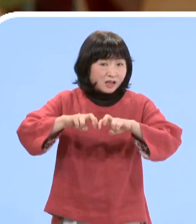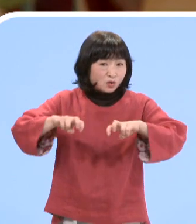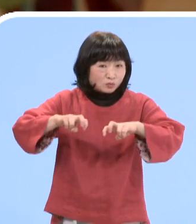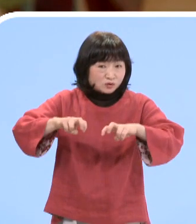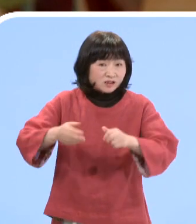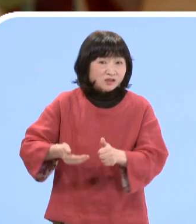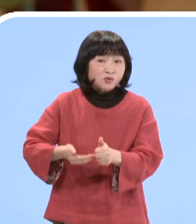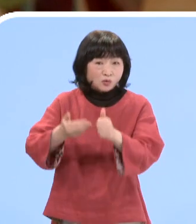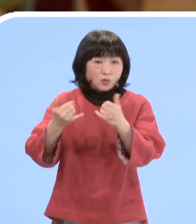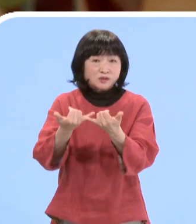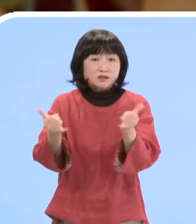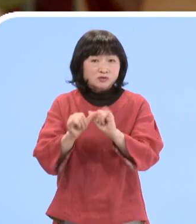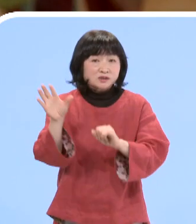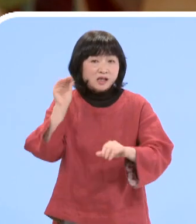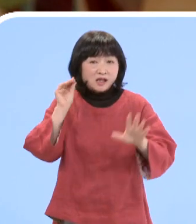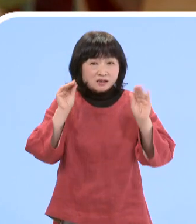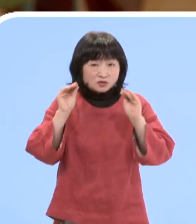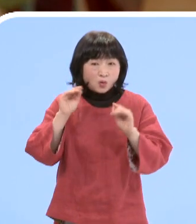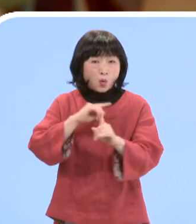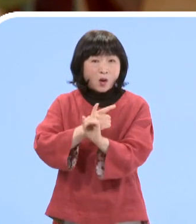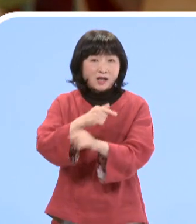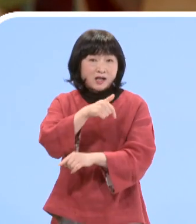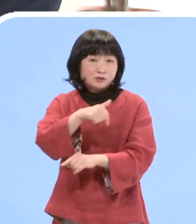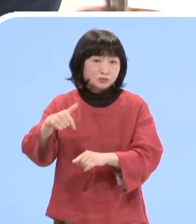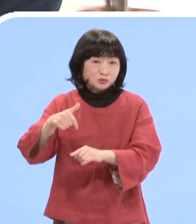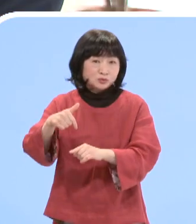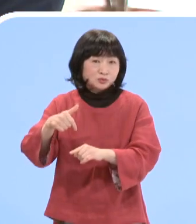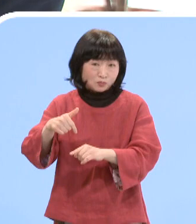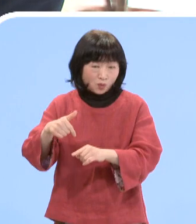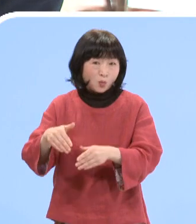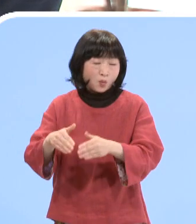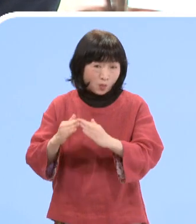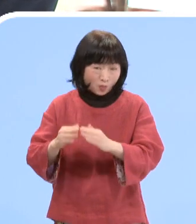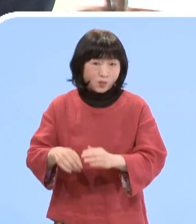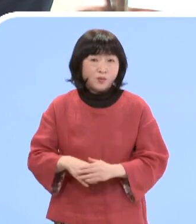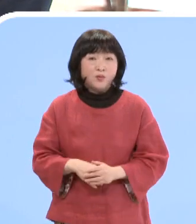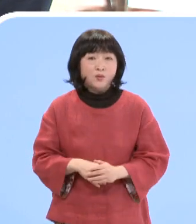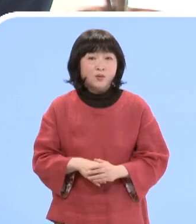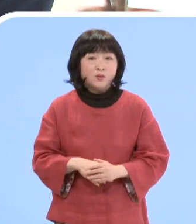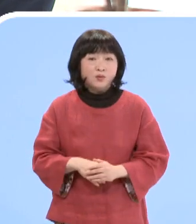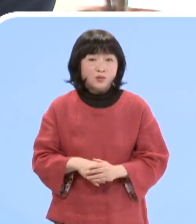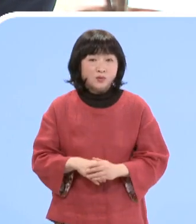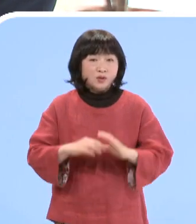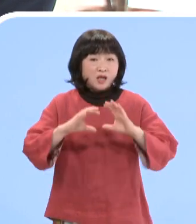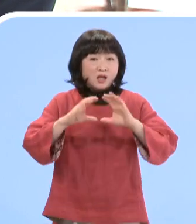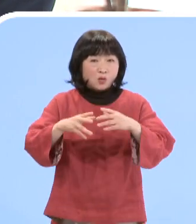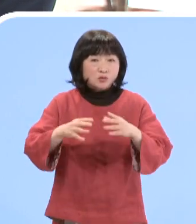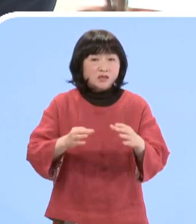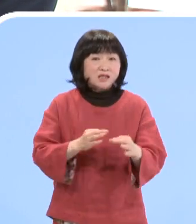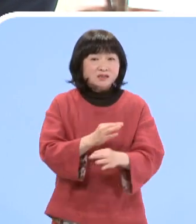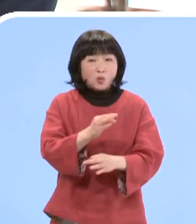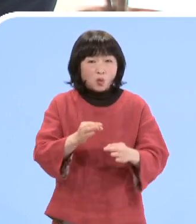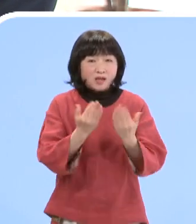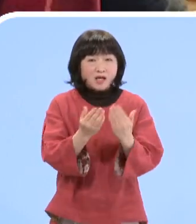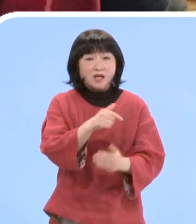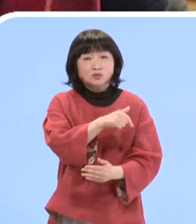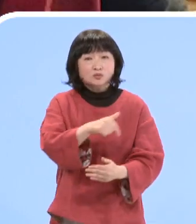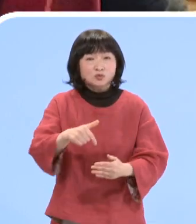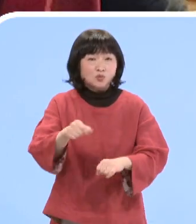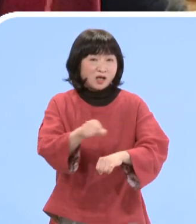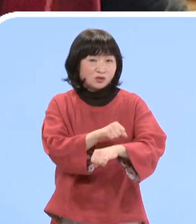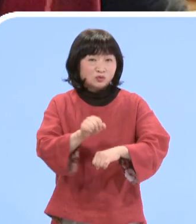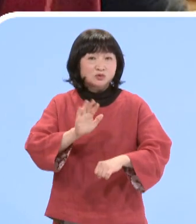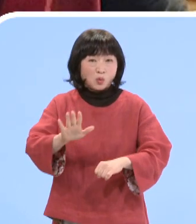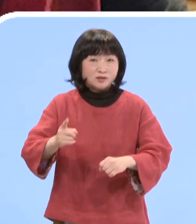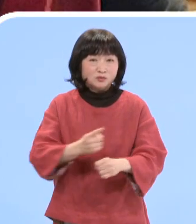成する社会情報科学部2つを再編して、でこの国際承継学部は特色があってですね、 はい、 1